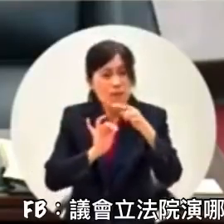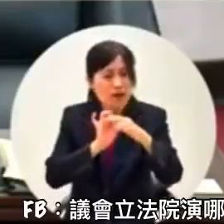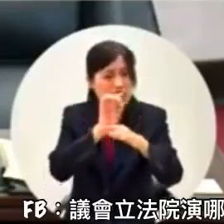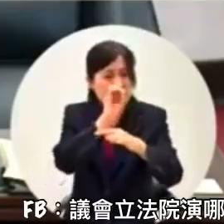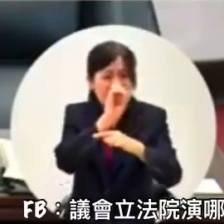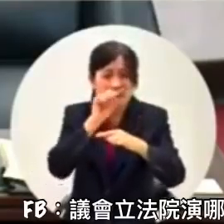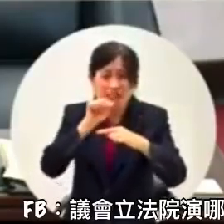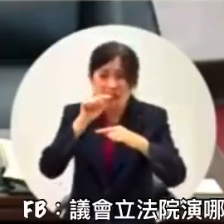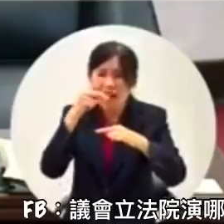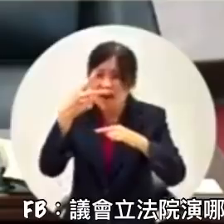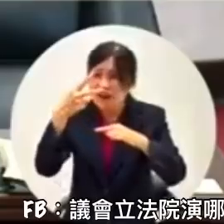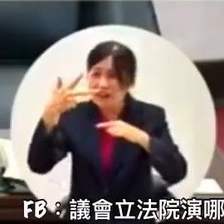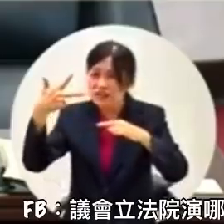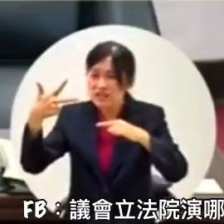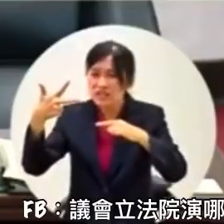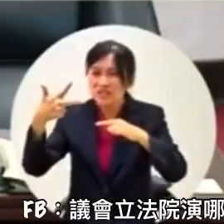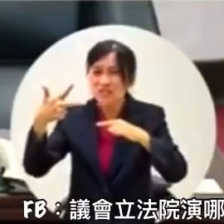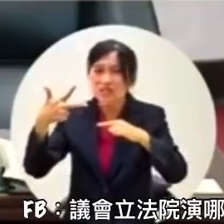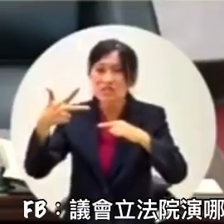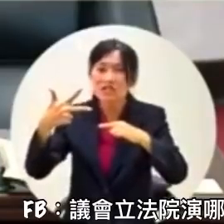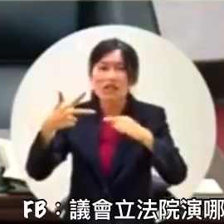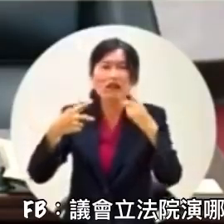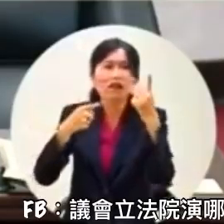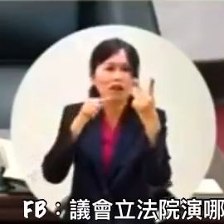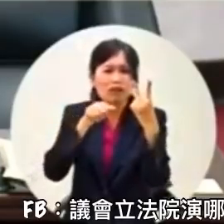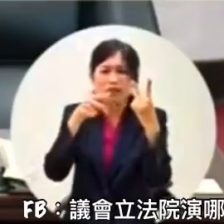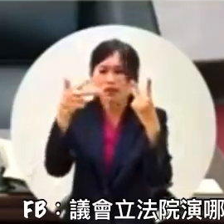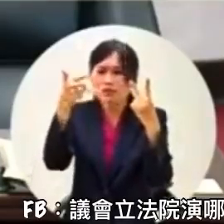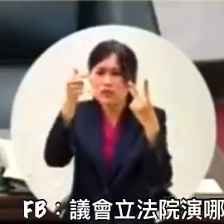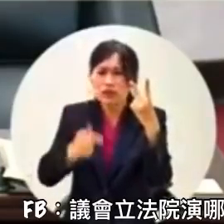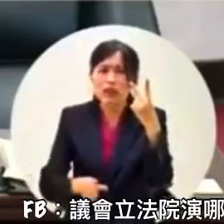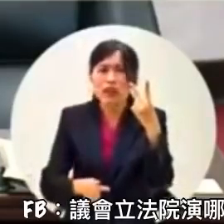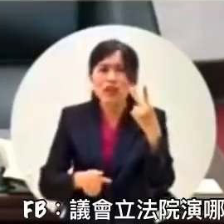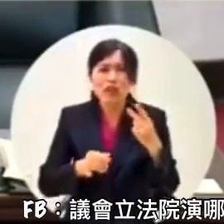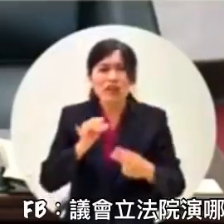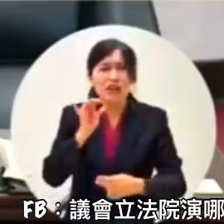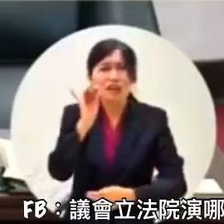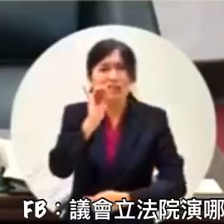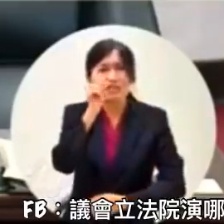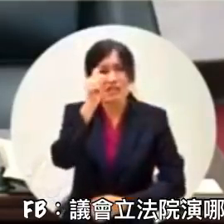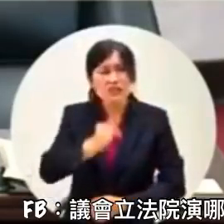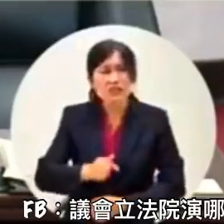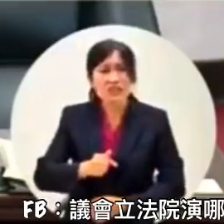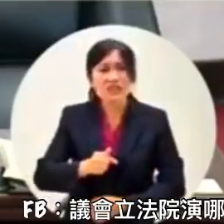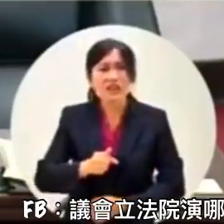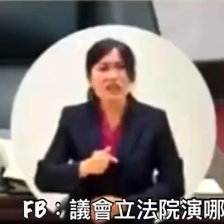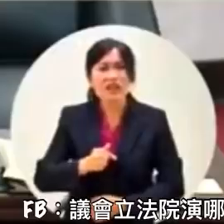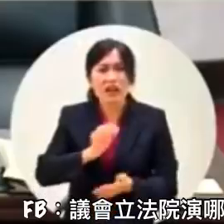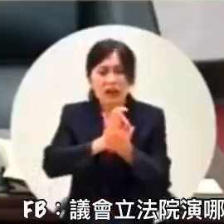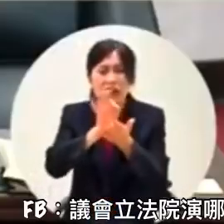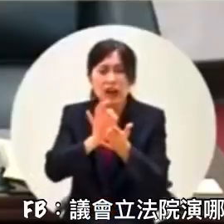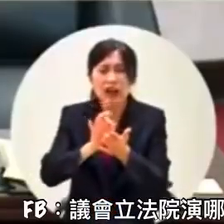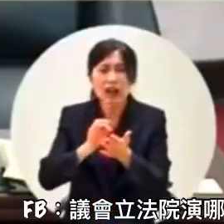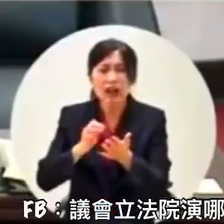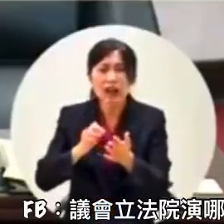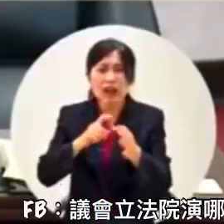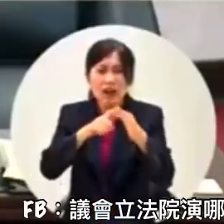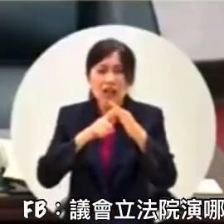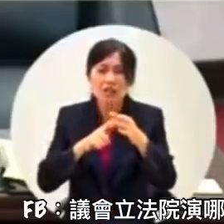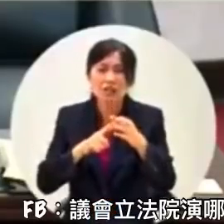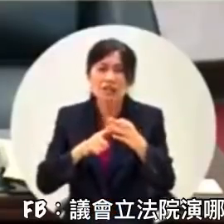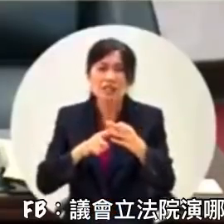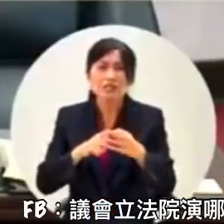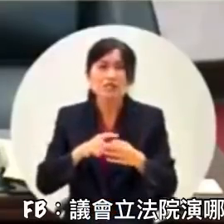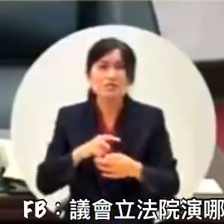0.27%而已，2.7亿，一千亿2.7亿啊！你谈到讲的啦，2000亿啦，卖讲2000啦，卖讲2000个，3000亿